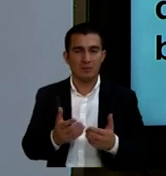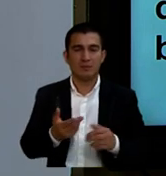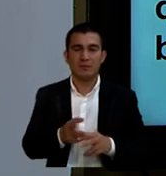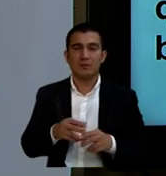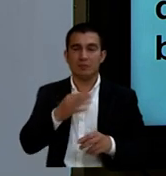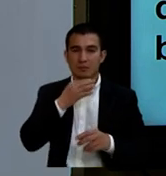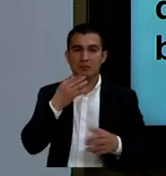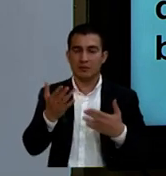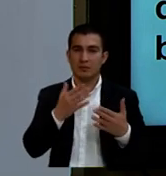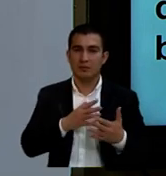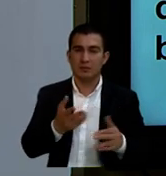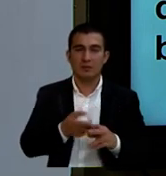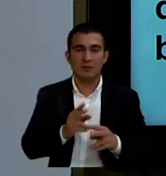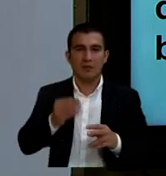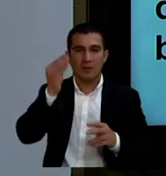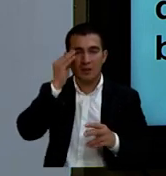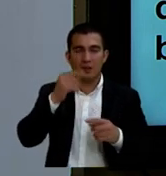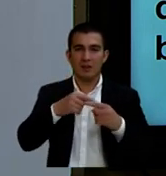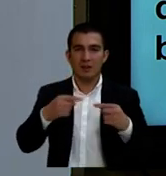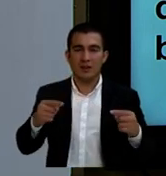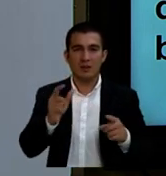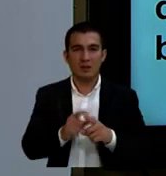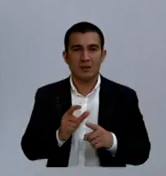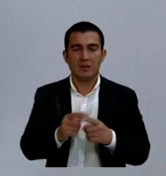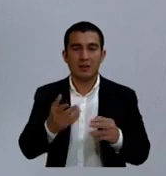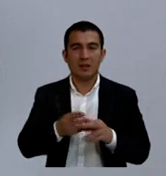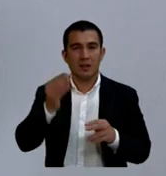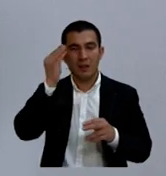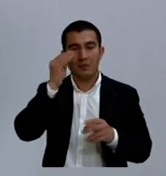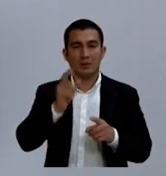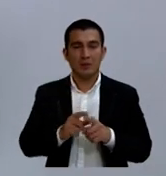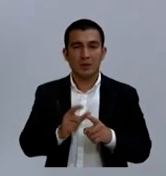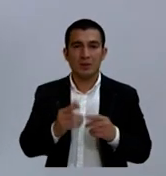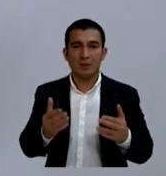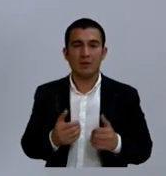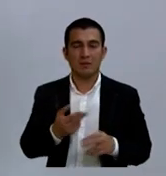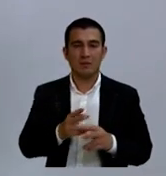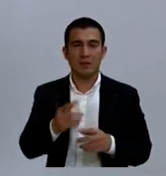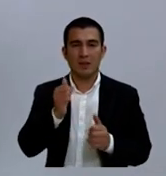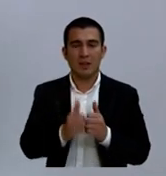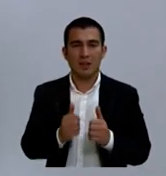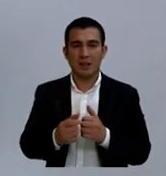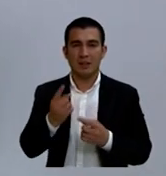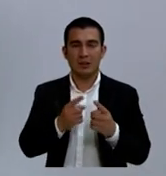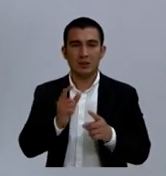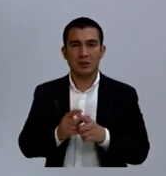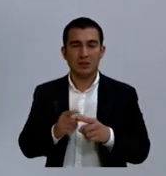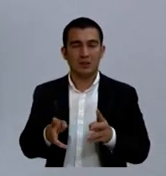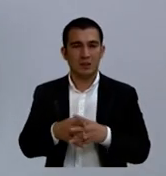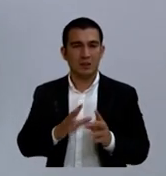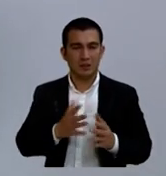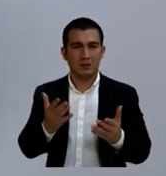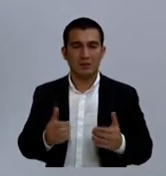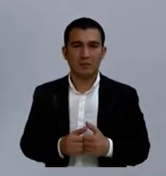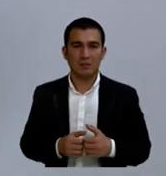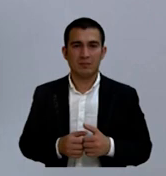ko'p gapirganmiz. Sinonimlar, sinonimlar qo'llaylik, ma'nodosh so'zlar qo'llaylik. Ha deb bir so'zni takrorlayvermaylik.